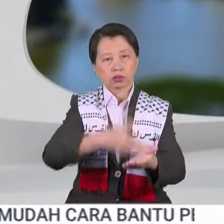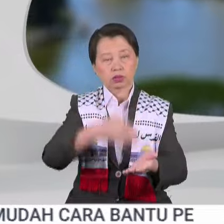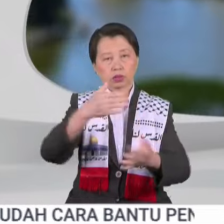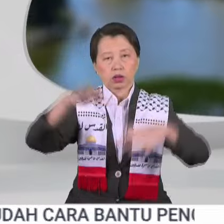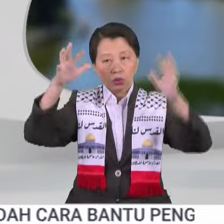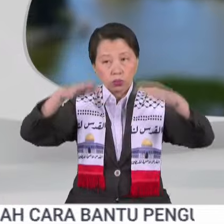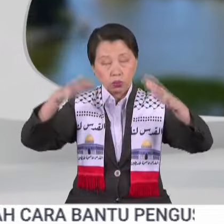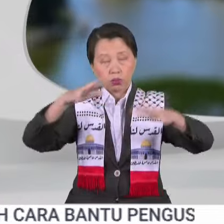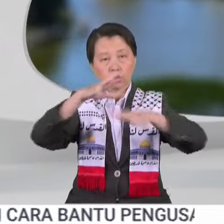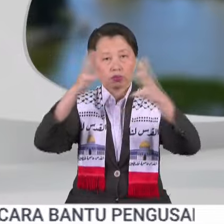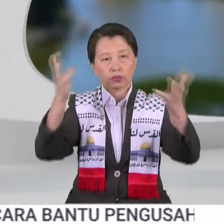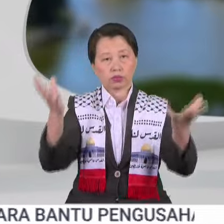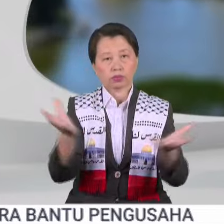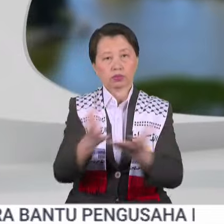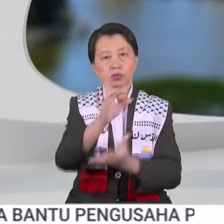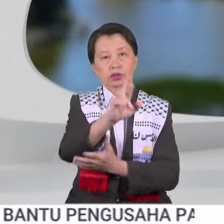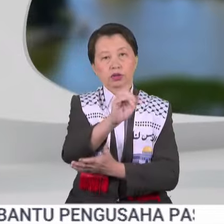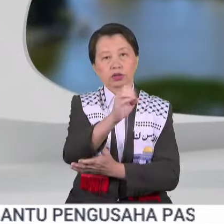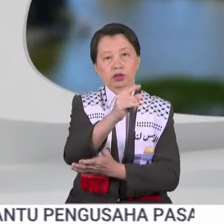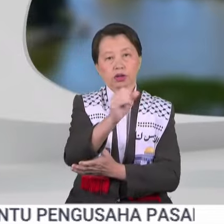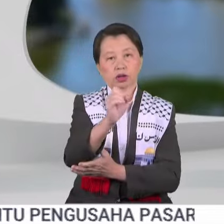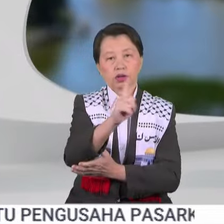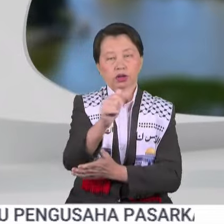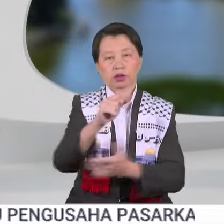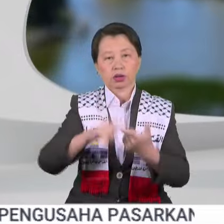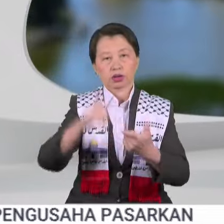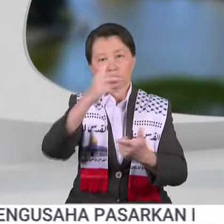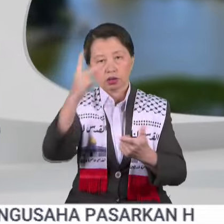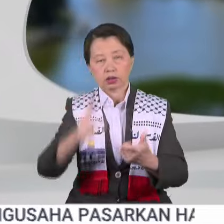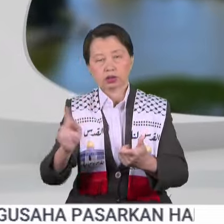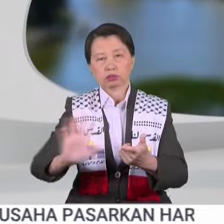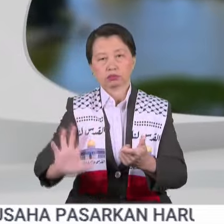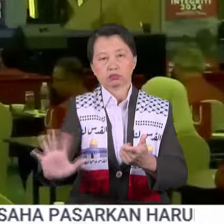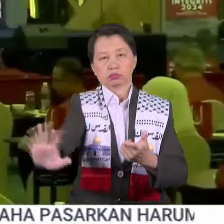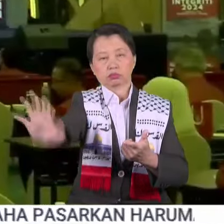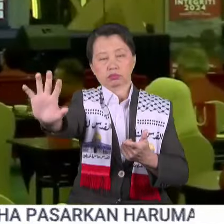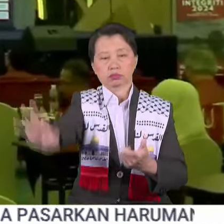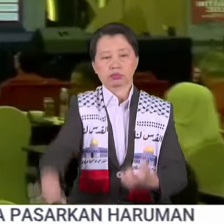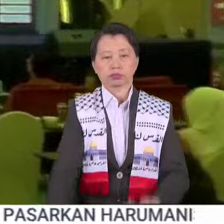Sedunia, Regata Sarawak, Spartan Race dan Kuching Marathon.